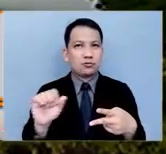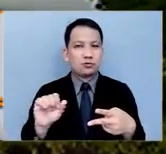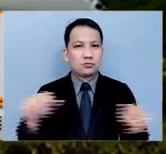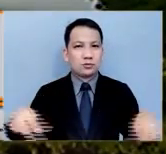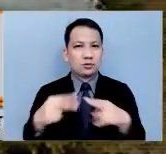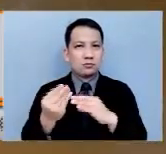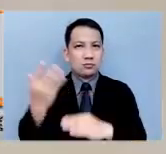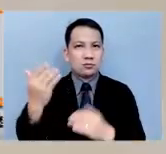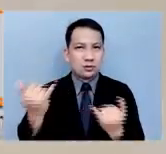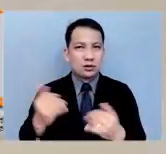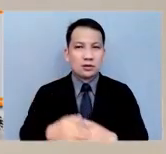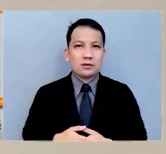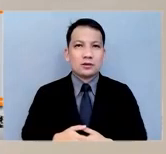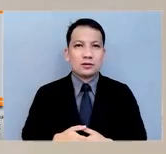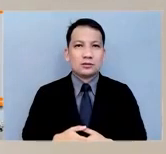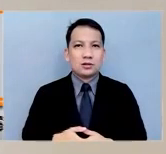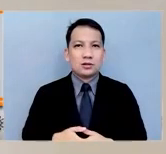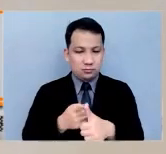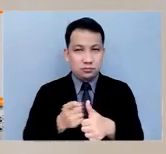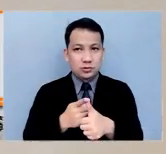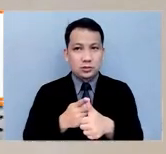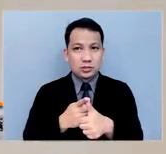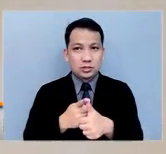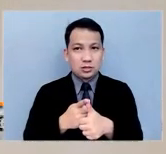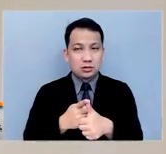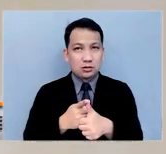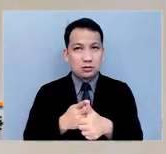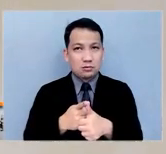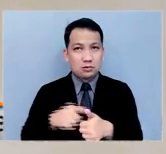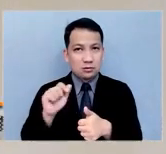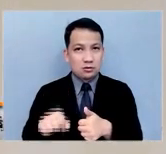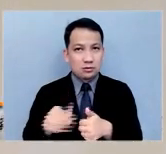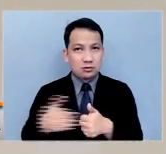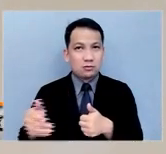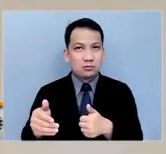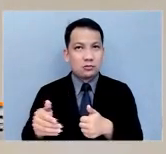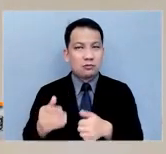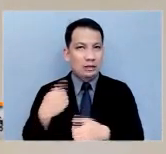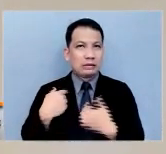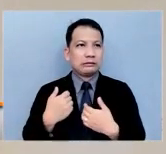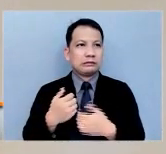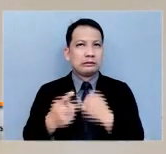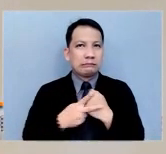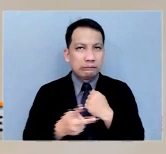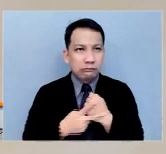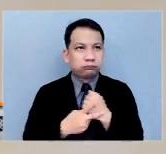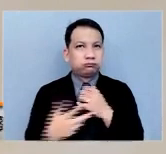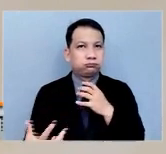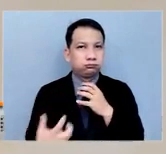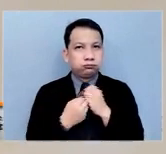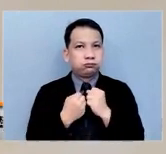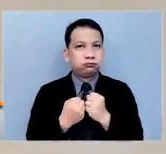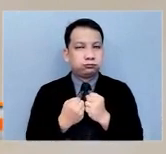pag-alboruto nito ngayon. Yung unang senaryo, yung posibleng baka bumibuelo lamang po siya. At baka